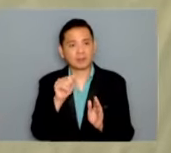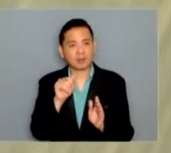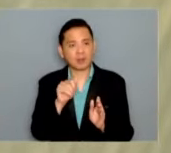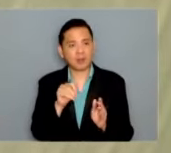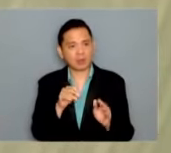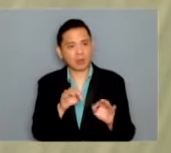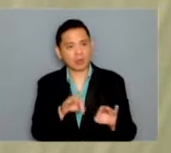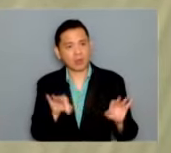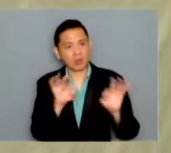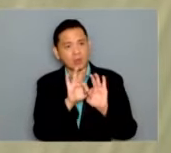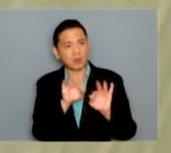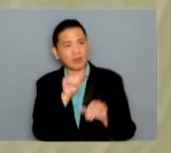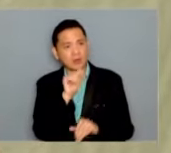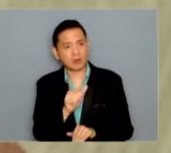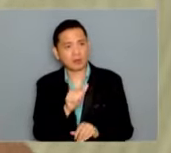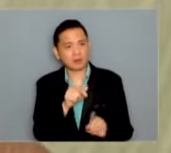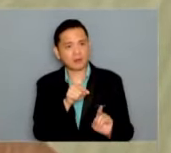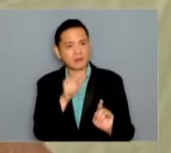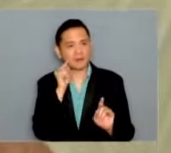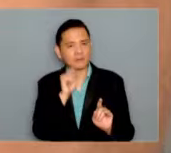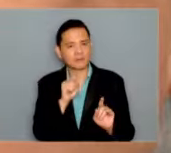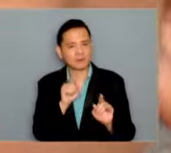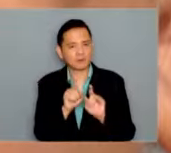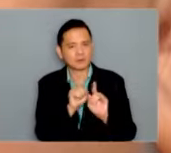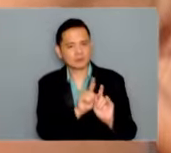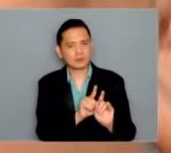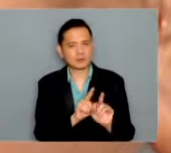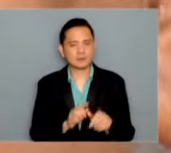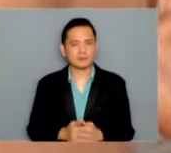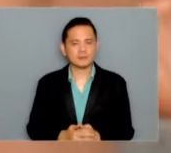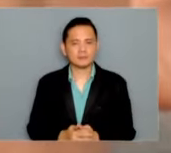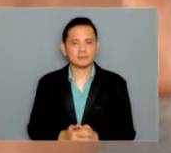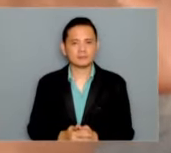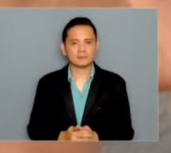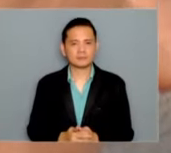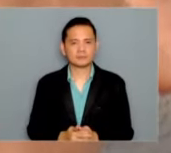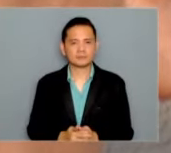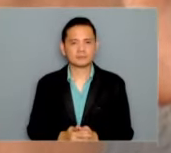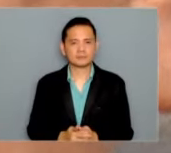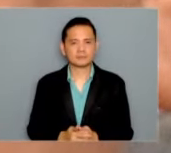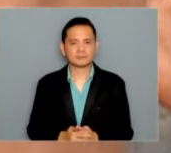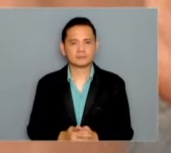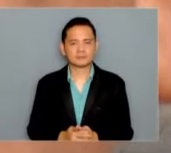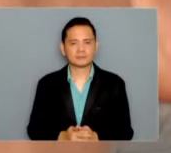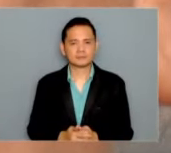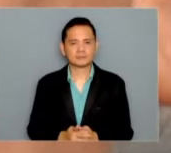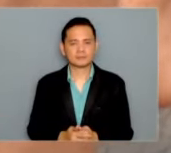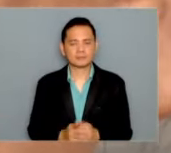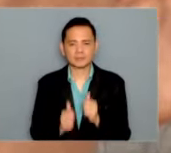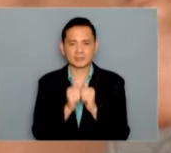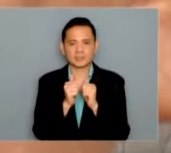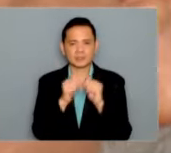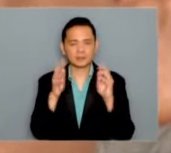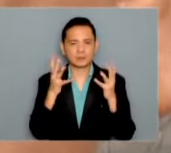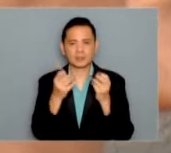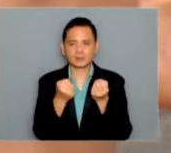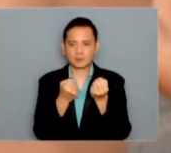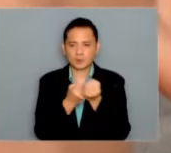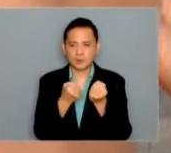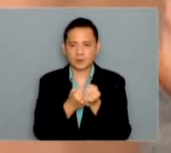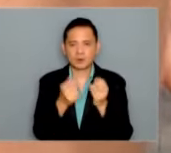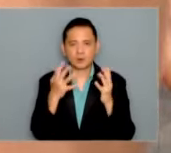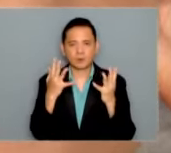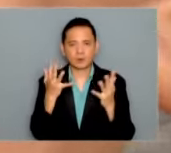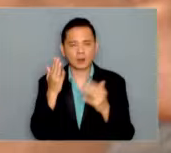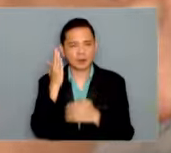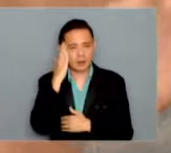taong nakapaligid sa isang tao na nagdadalamhati. Kadalasan din, hindi nabibigyan ng suporta, pag-unawa o pagtanggap